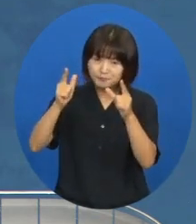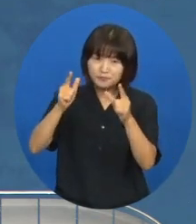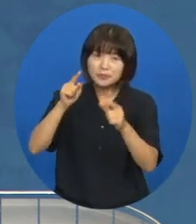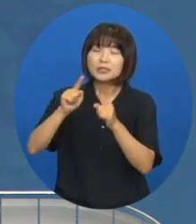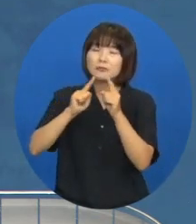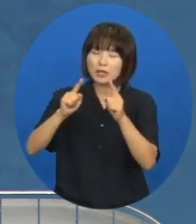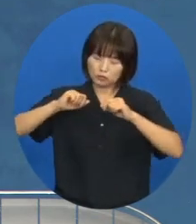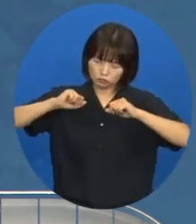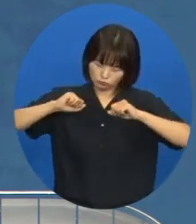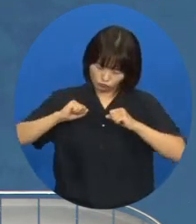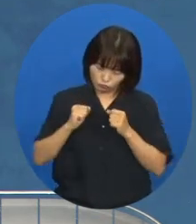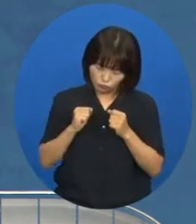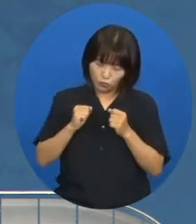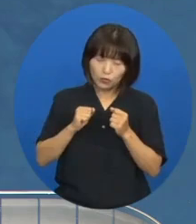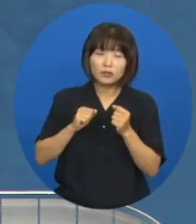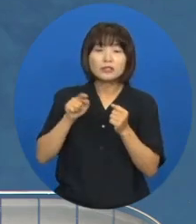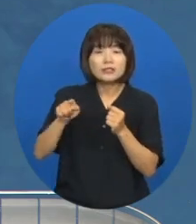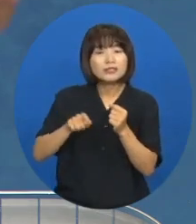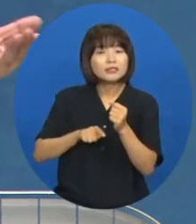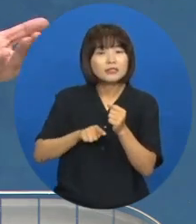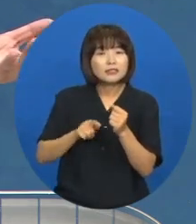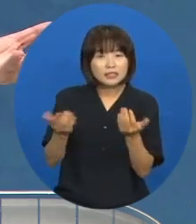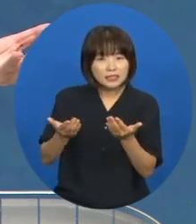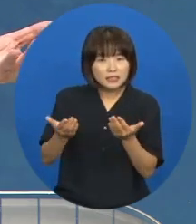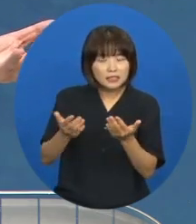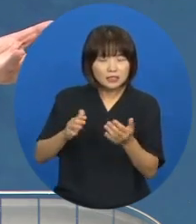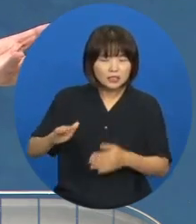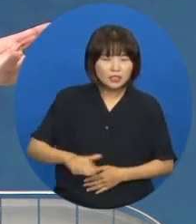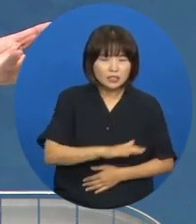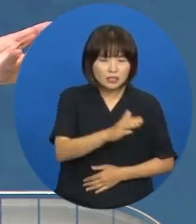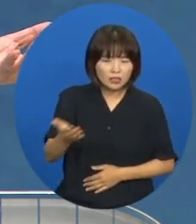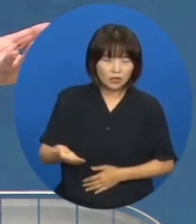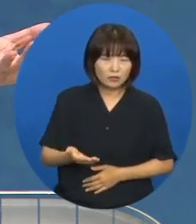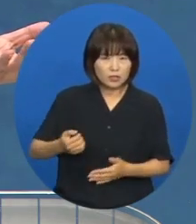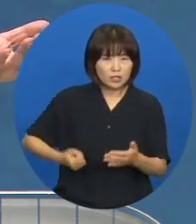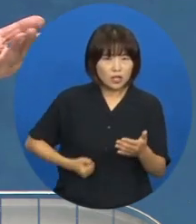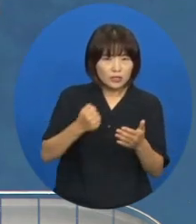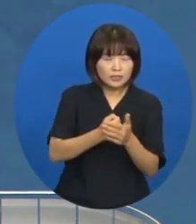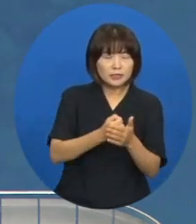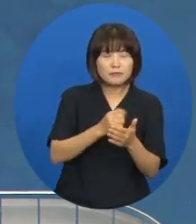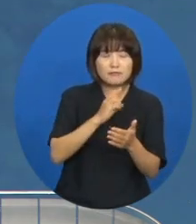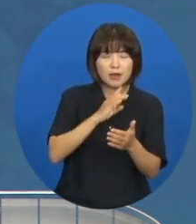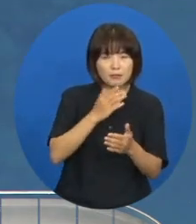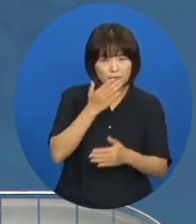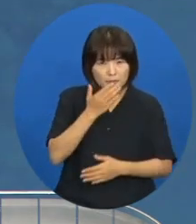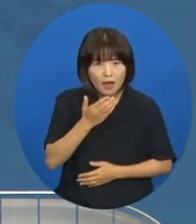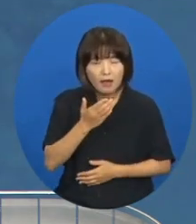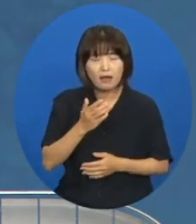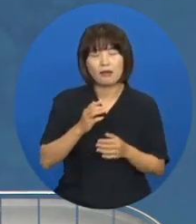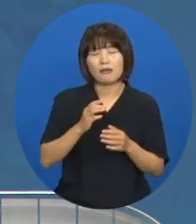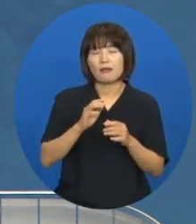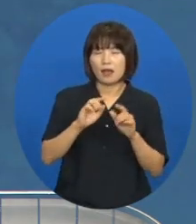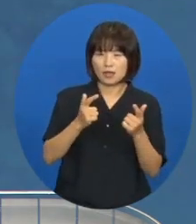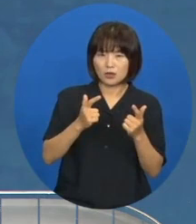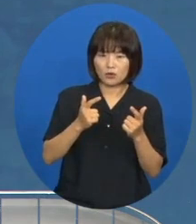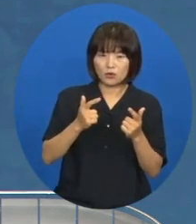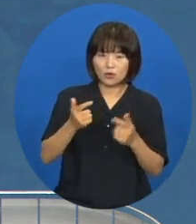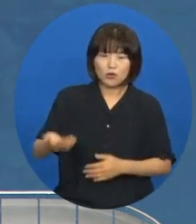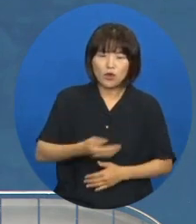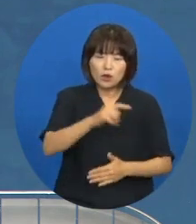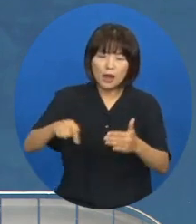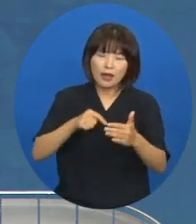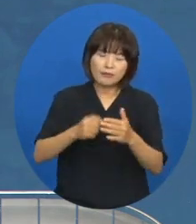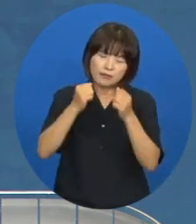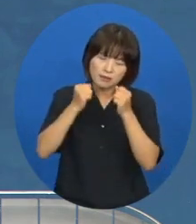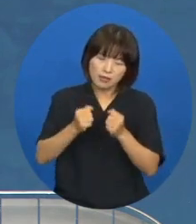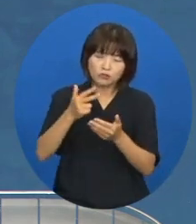말씀에 순종하게 되는 일은 여러분의 결심으로 되는 일은 아니에요. 여러분 안에 계신 주님이 해주셔야 되는